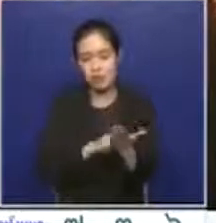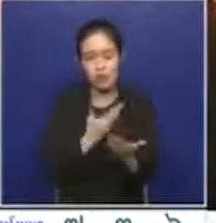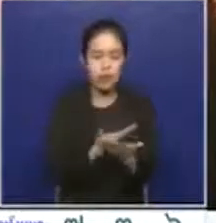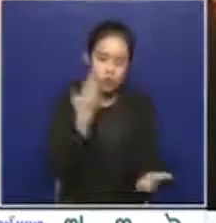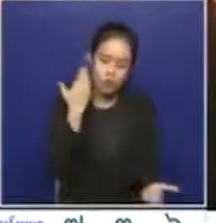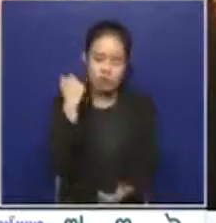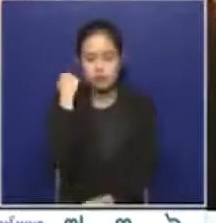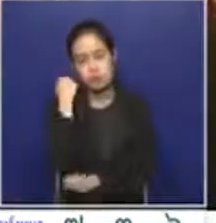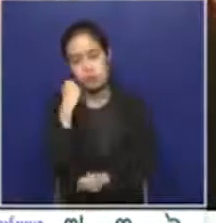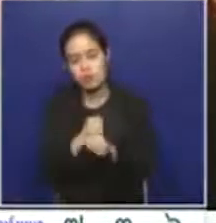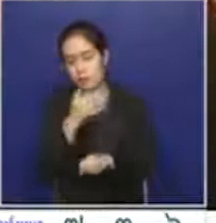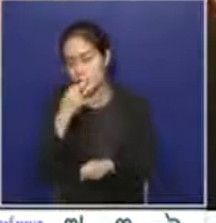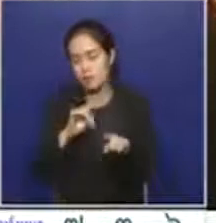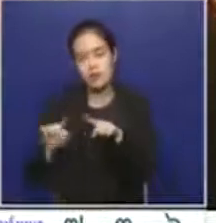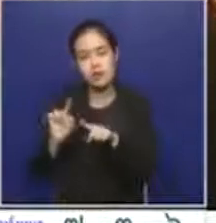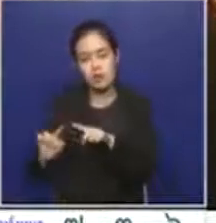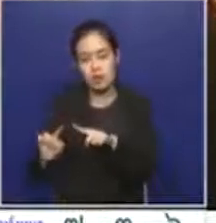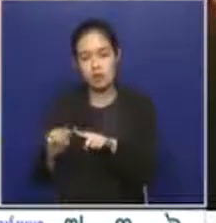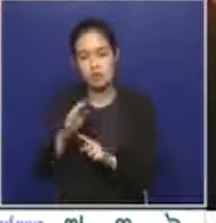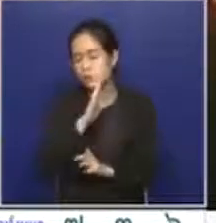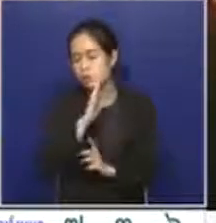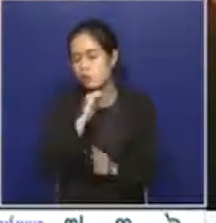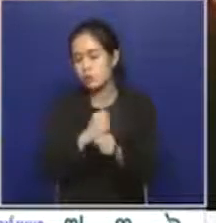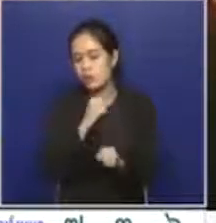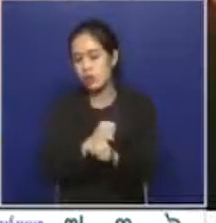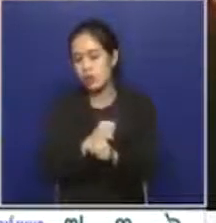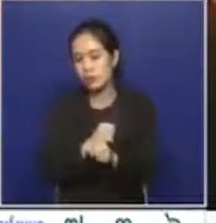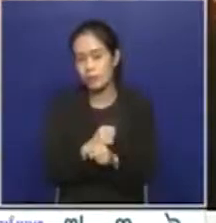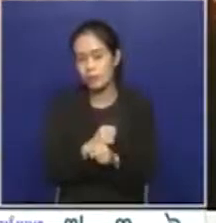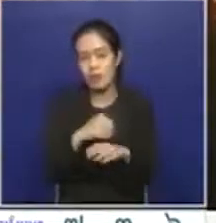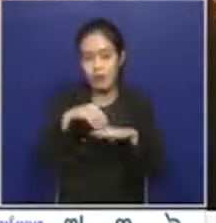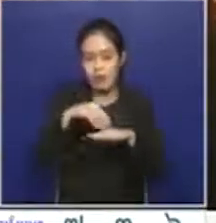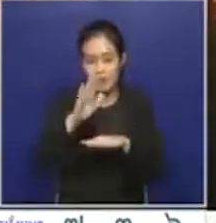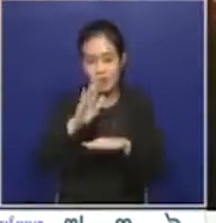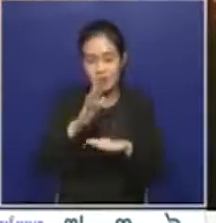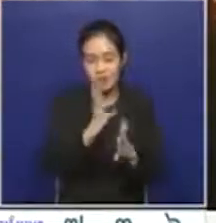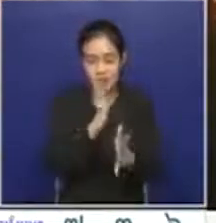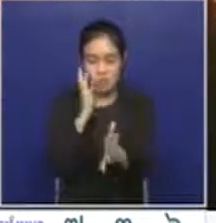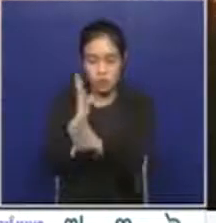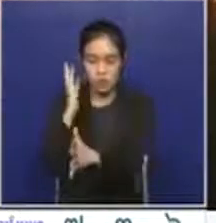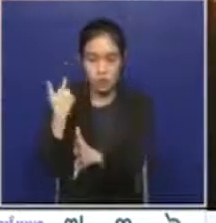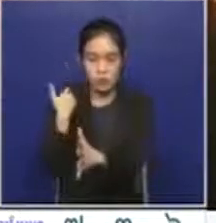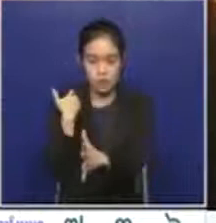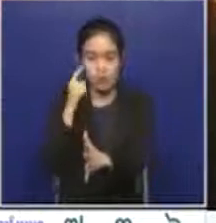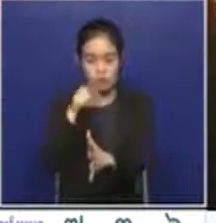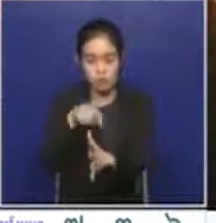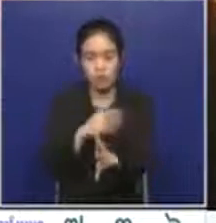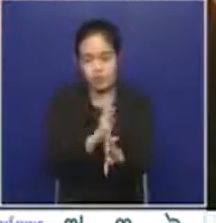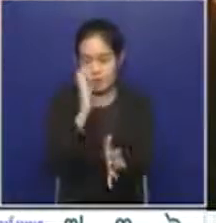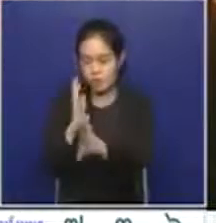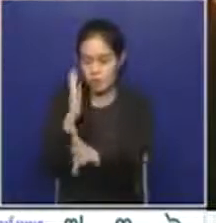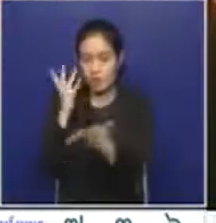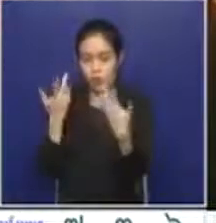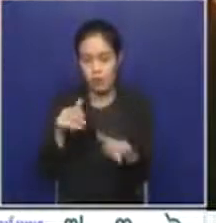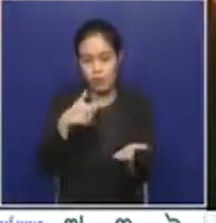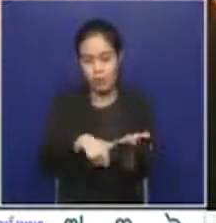นคนไทยไม่ว่าจะยากดีมีจนจะมีอาชีพอะไรถ้ามีที่ดินเกินปริมาณตามที่กฎหมายกำหนดก็ต้องไปต่อแถวเข้าคิ